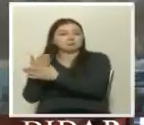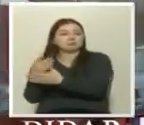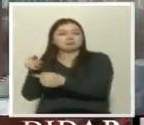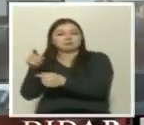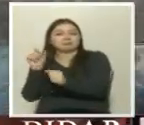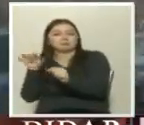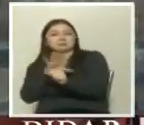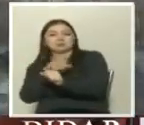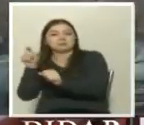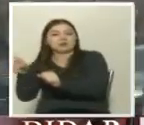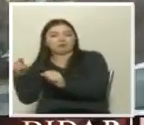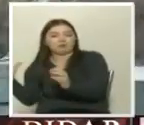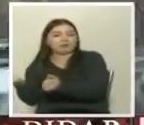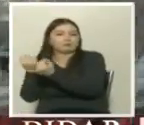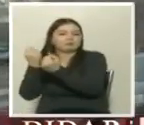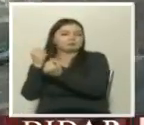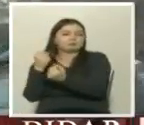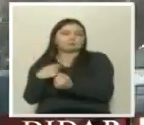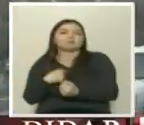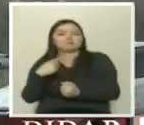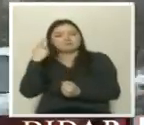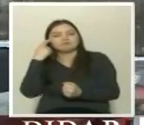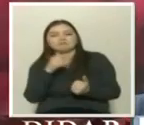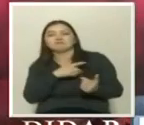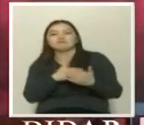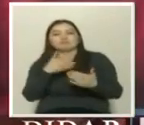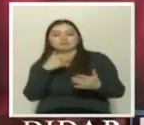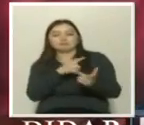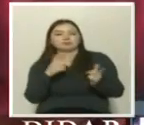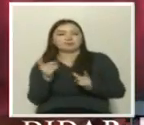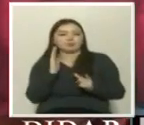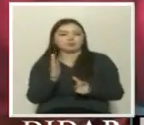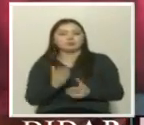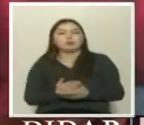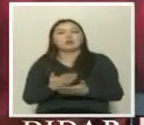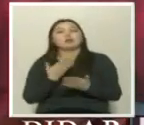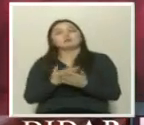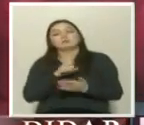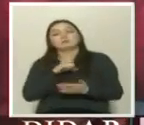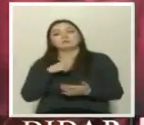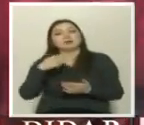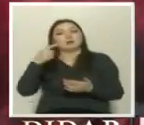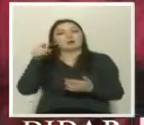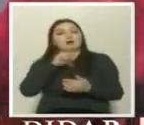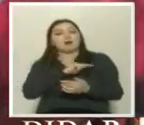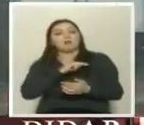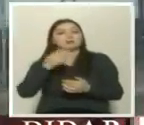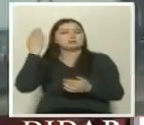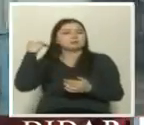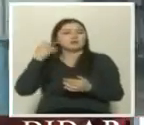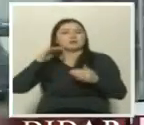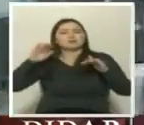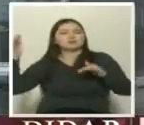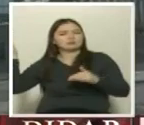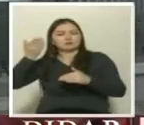жизнь. Вот в таком режиме Тазагуль Джанаева работает в службе скорой помощи 20 лет. Со слов фельдшера, с самого детства она мечтала приносить